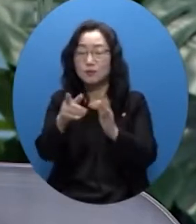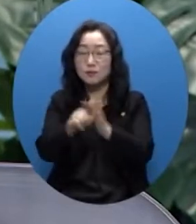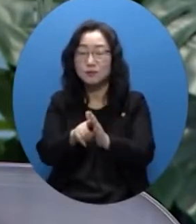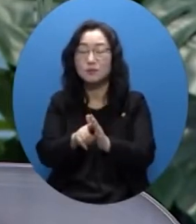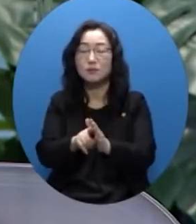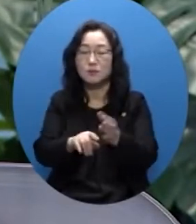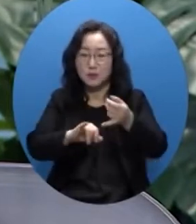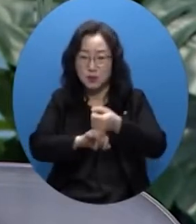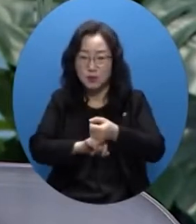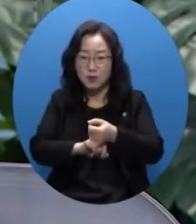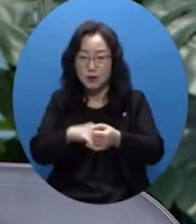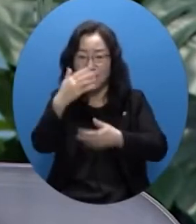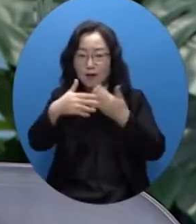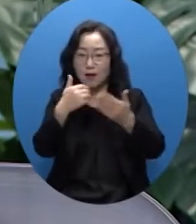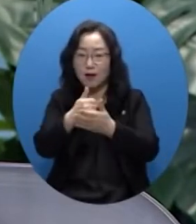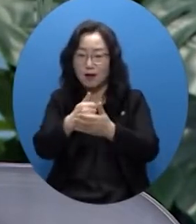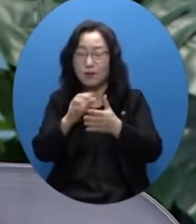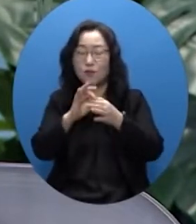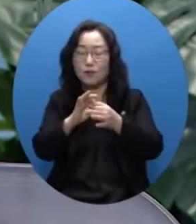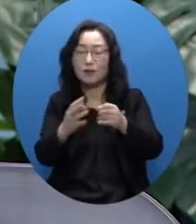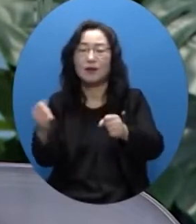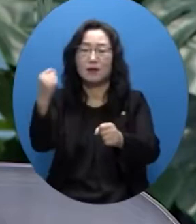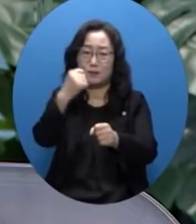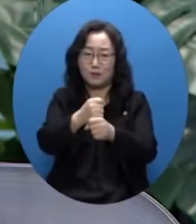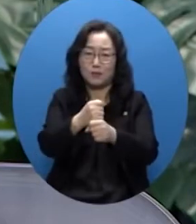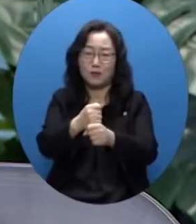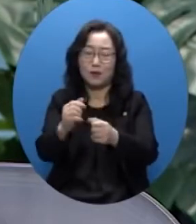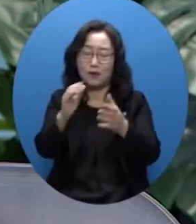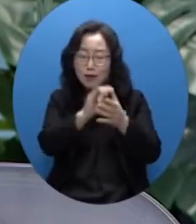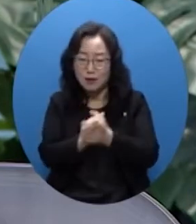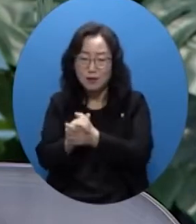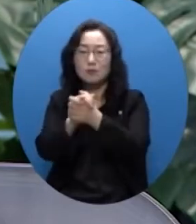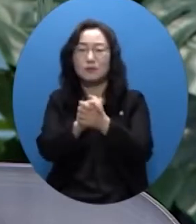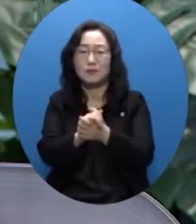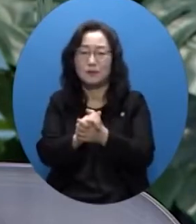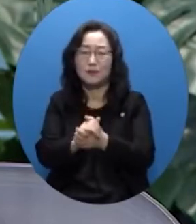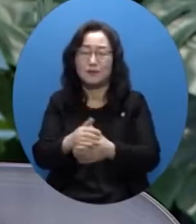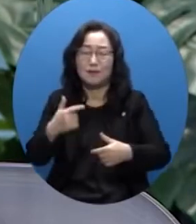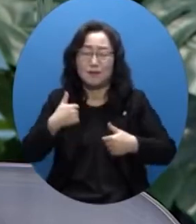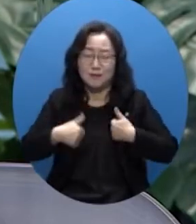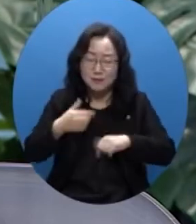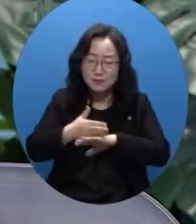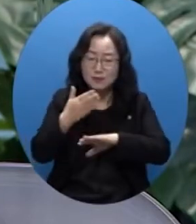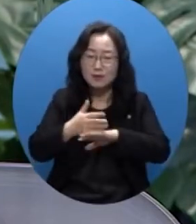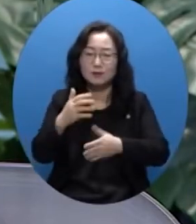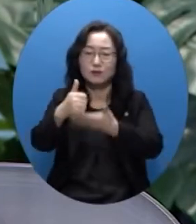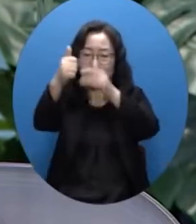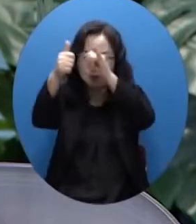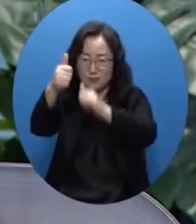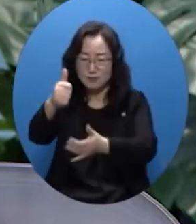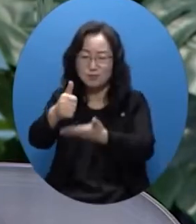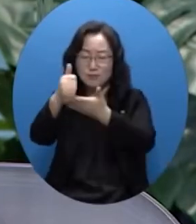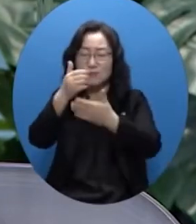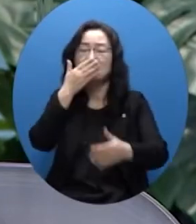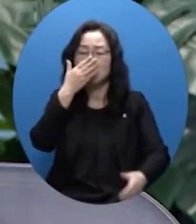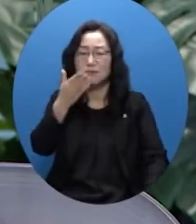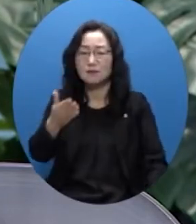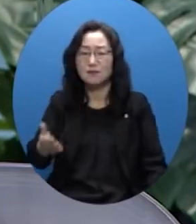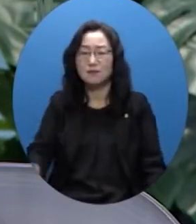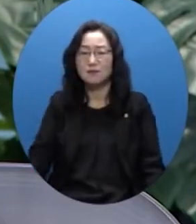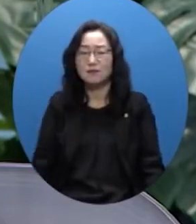함 과 관계가 회복되고 화목한 관계가 돼서 기법으로 감상으로 주며 생길 수 있게 된 것입니다